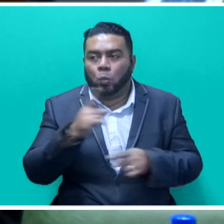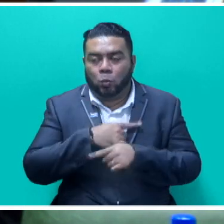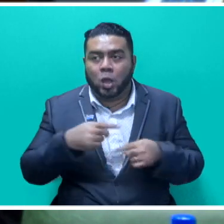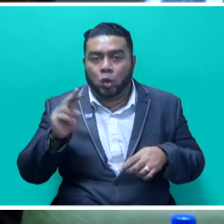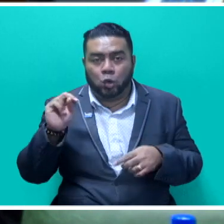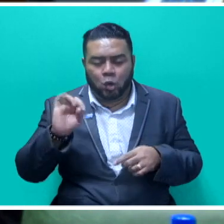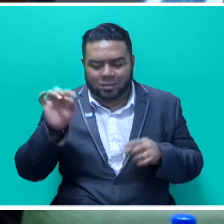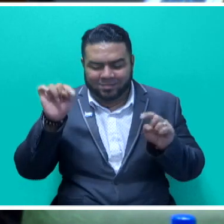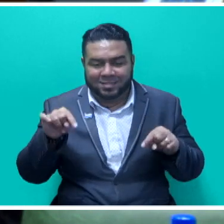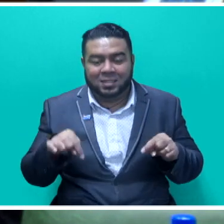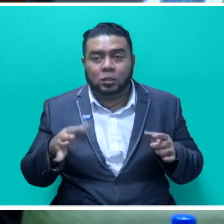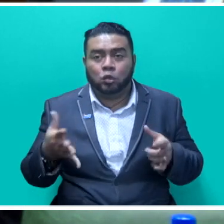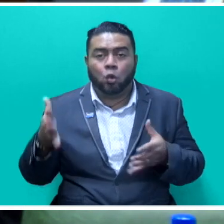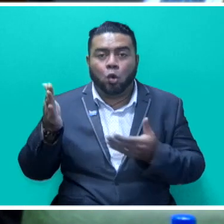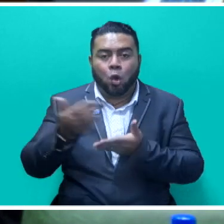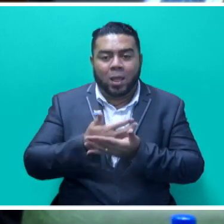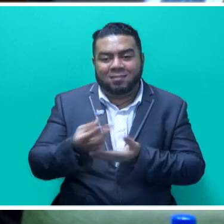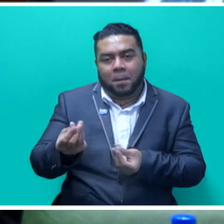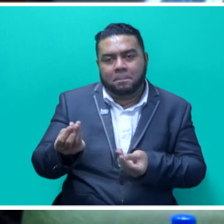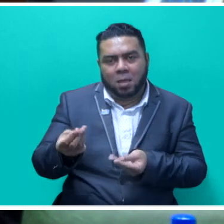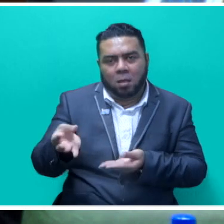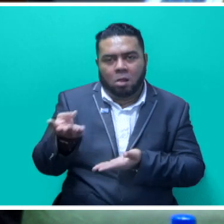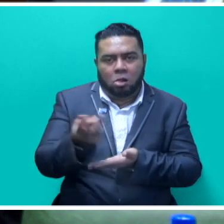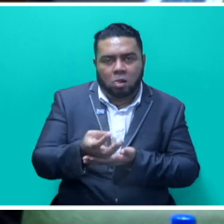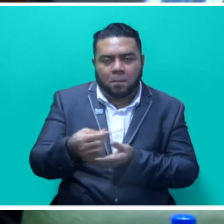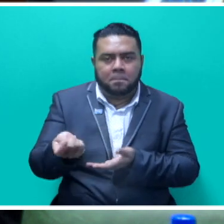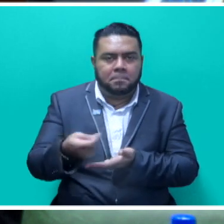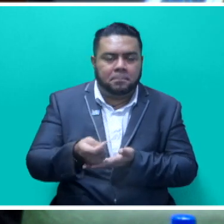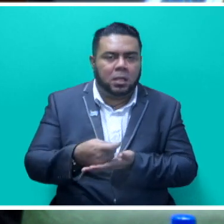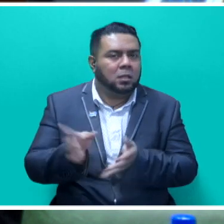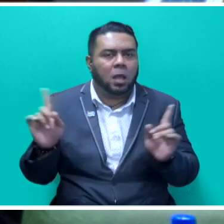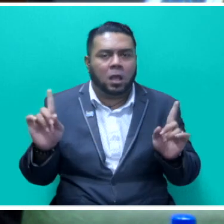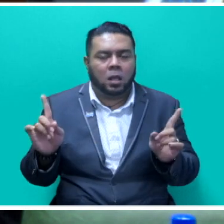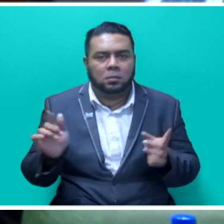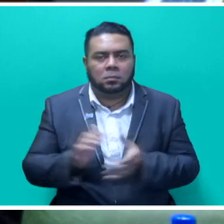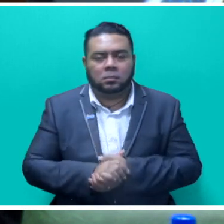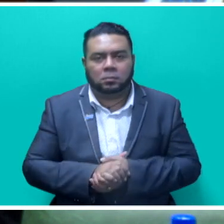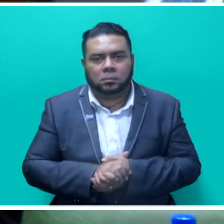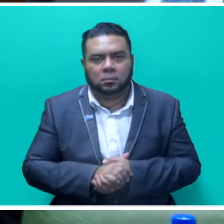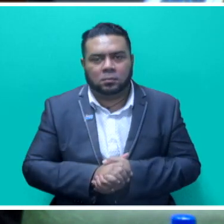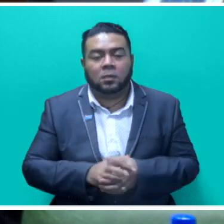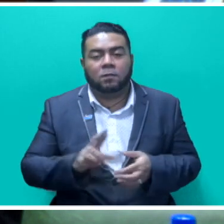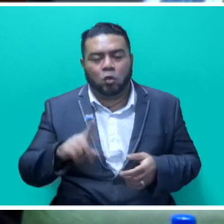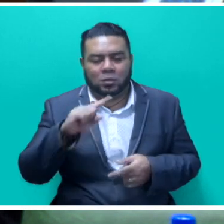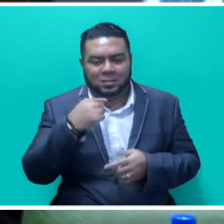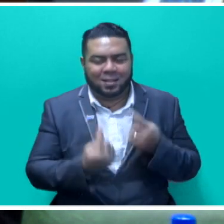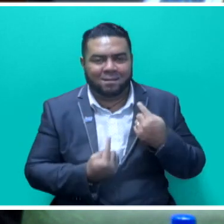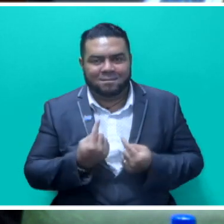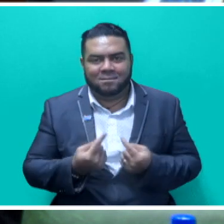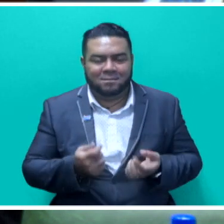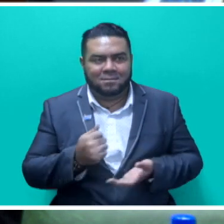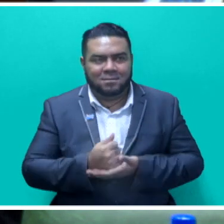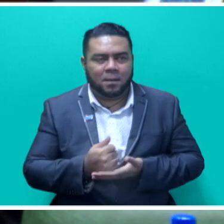और संस्कृति को संभाला, बल्कि खेतों में काम करते भी देश की अर्थव्यवस्था को